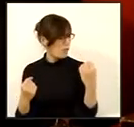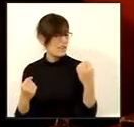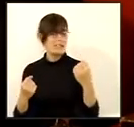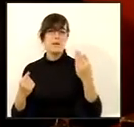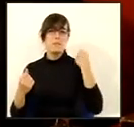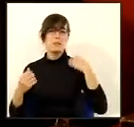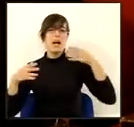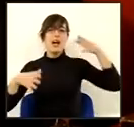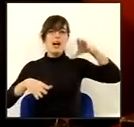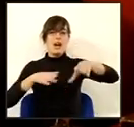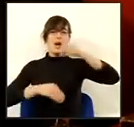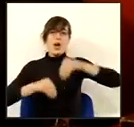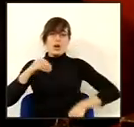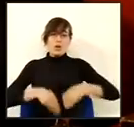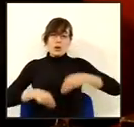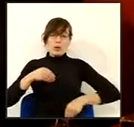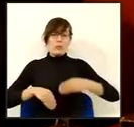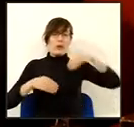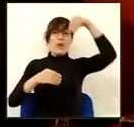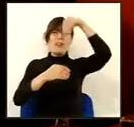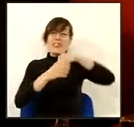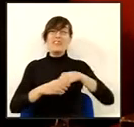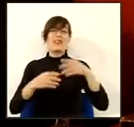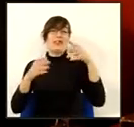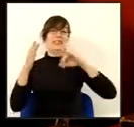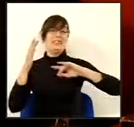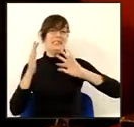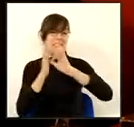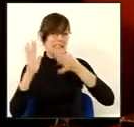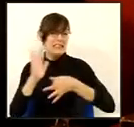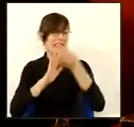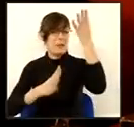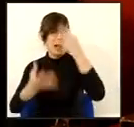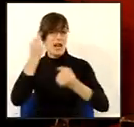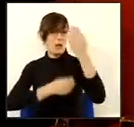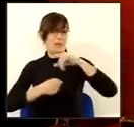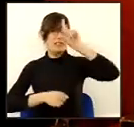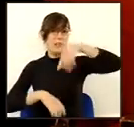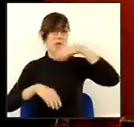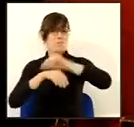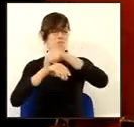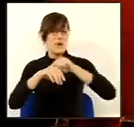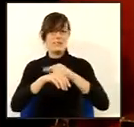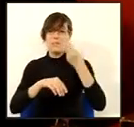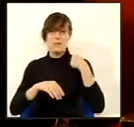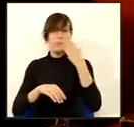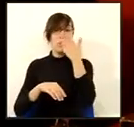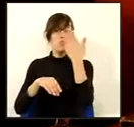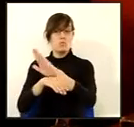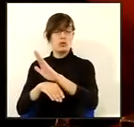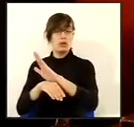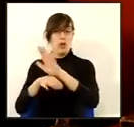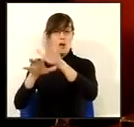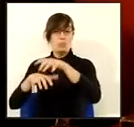corrupció s'ha instal·lat en el sistema econòmic i polític. És el que un servidor deia en una moció que es va presentar en